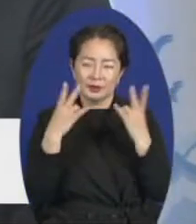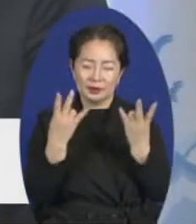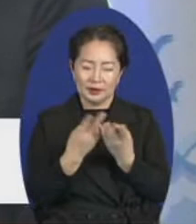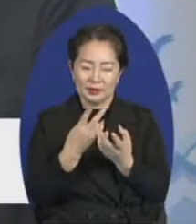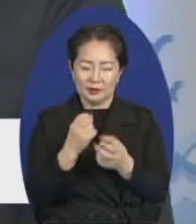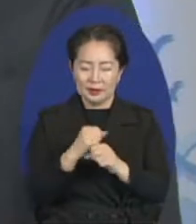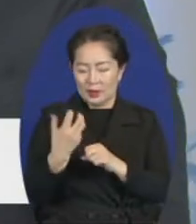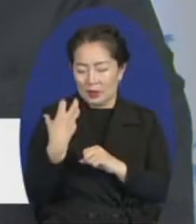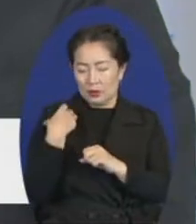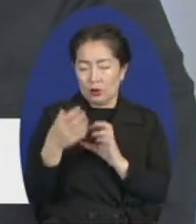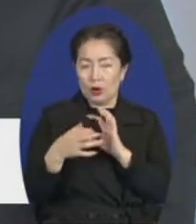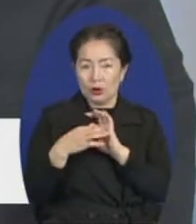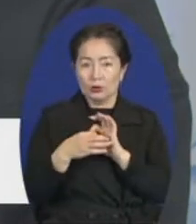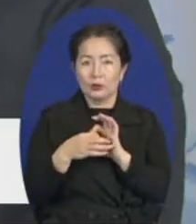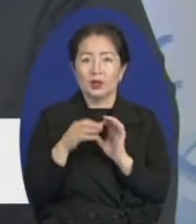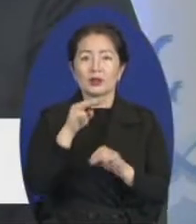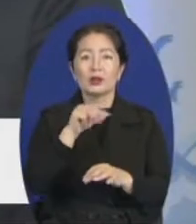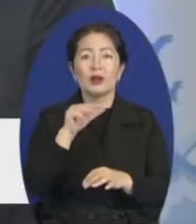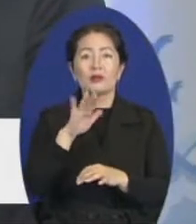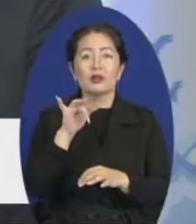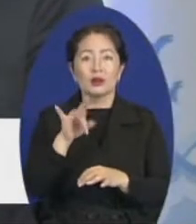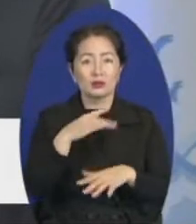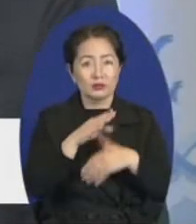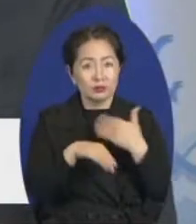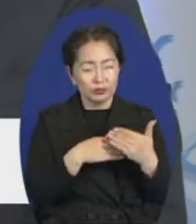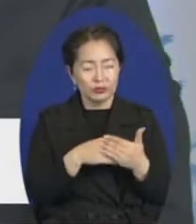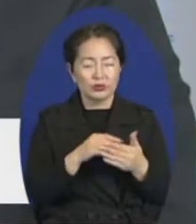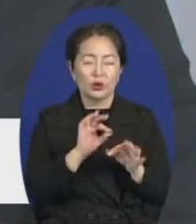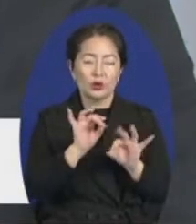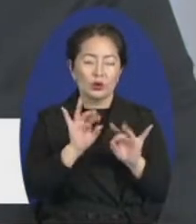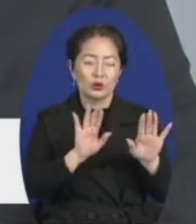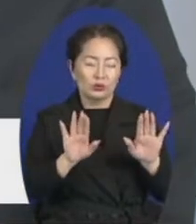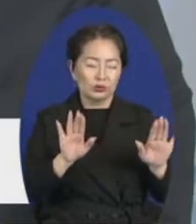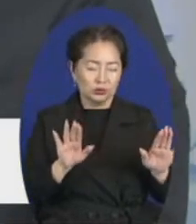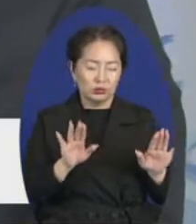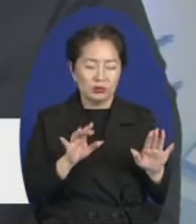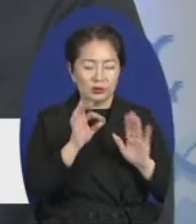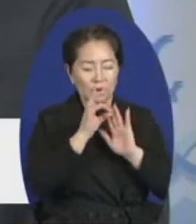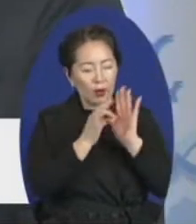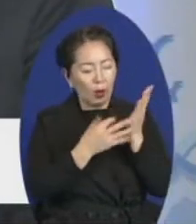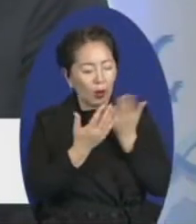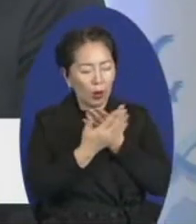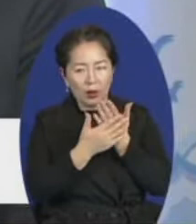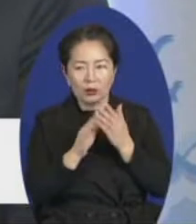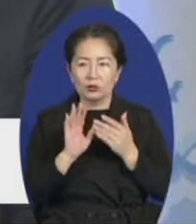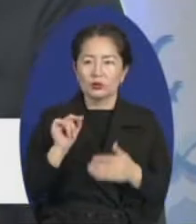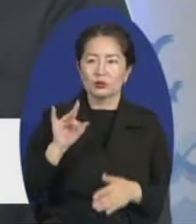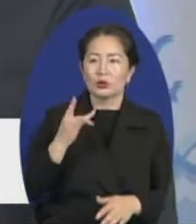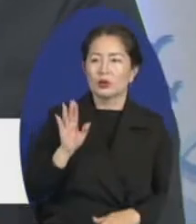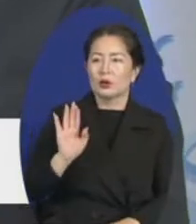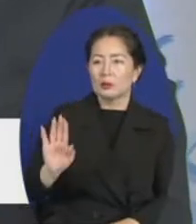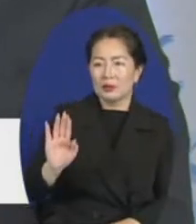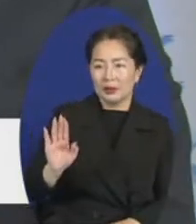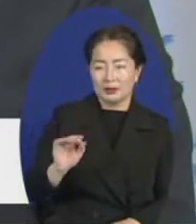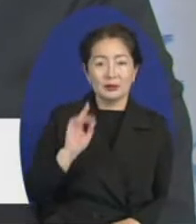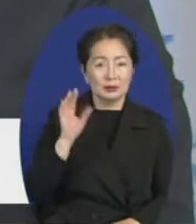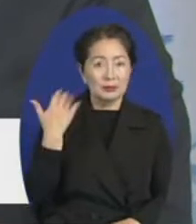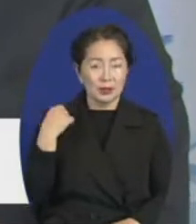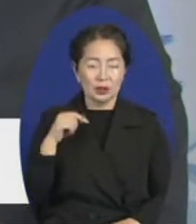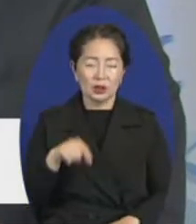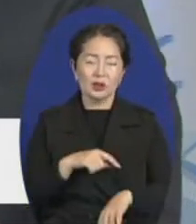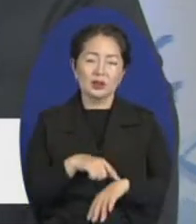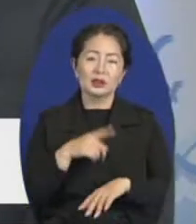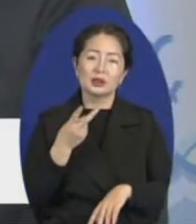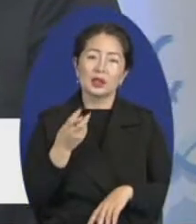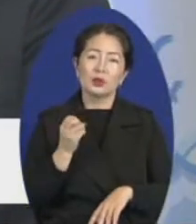хариуцлагын хүрээнд явагддаг тээврийн асуудлууд гэдэг утгаас бас олон талаар ус энэ асуудлаас хилцэхээс цааргалж ирсэн юм тоолоо би. А гэхдээ цаг